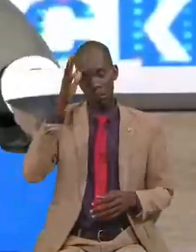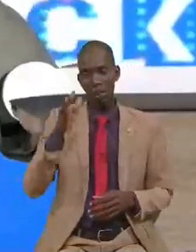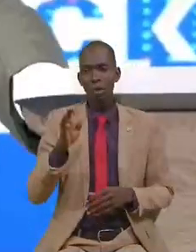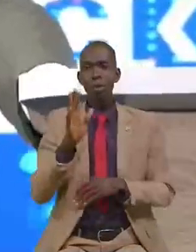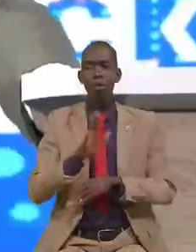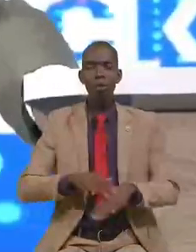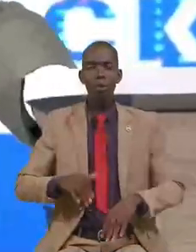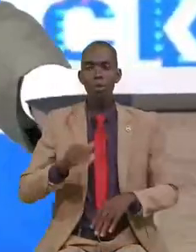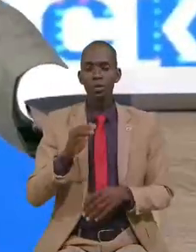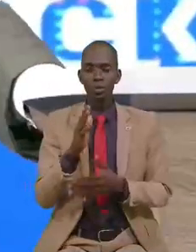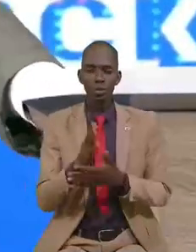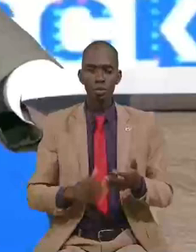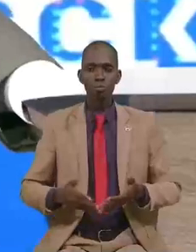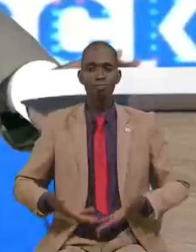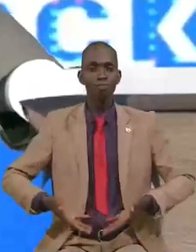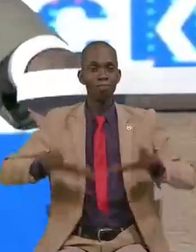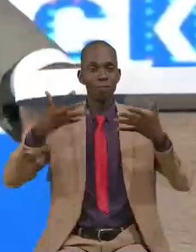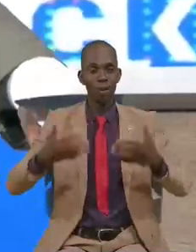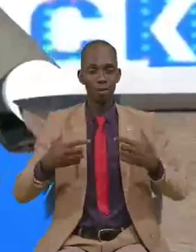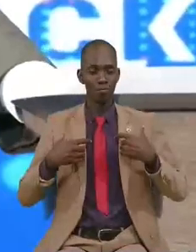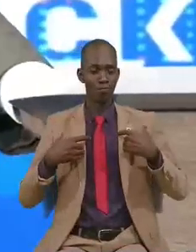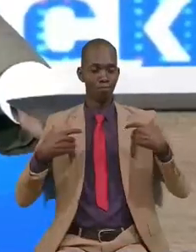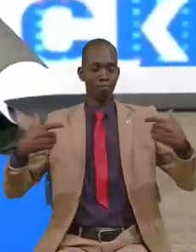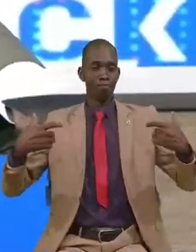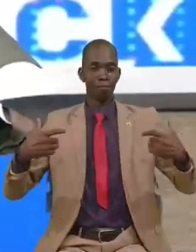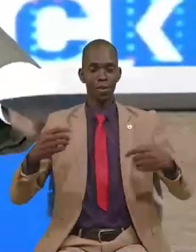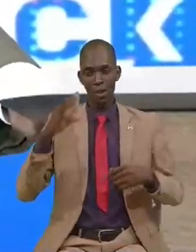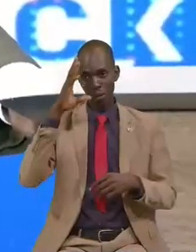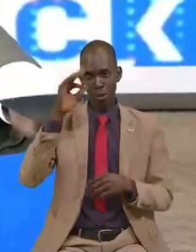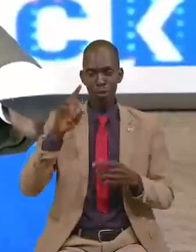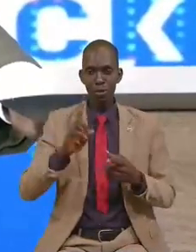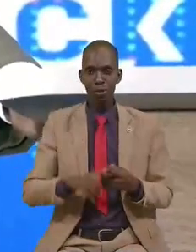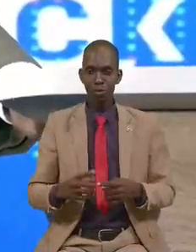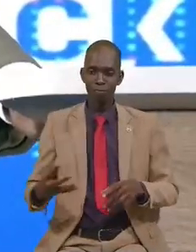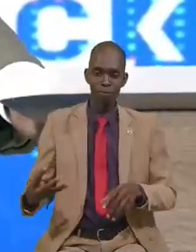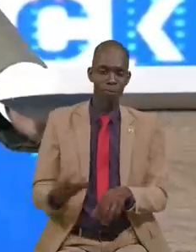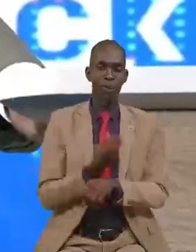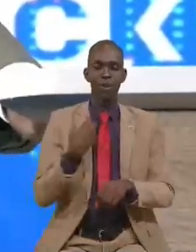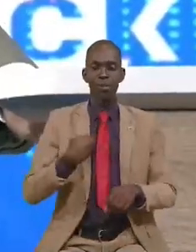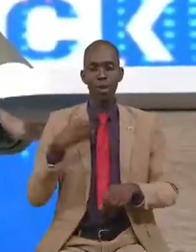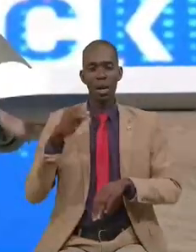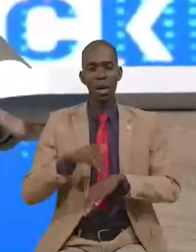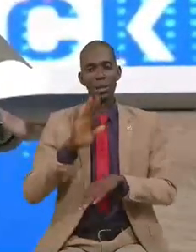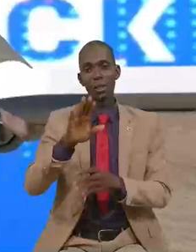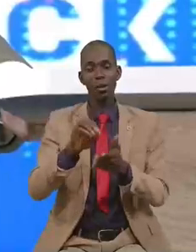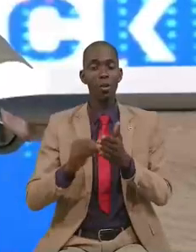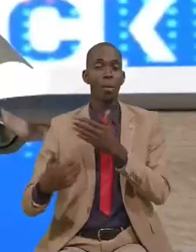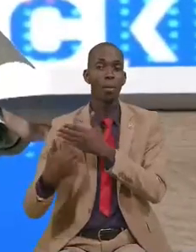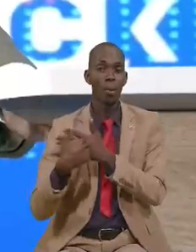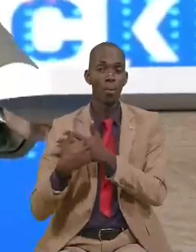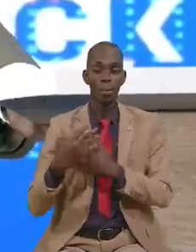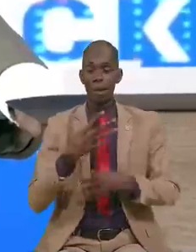têtu, qu'un garçon loup me tienne sur la table. Et